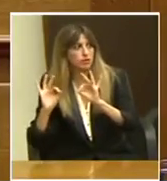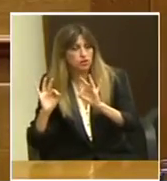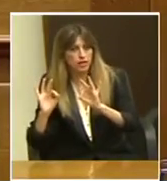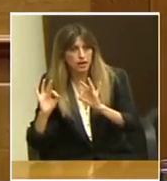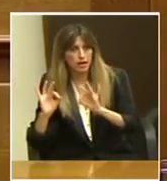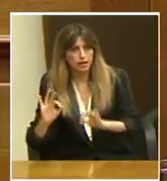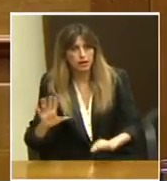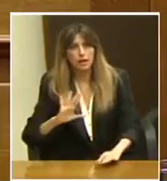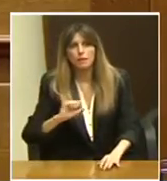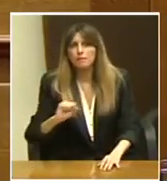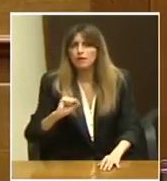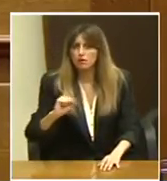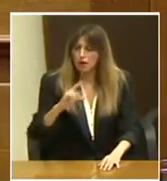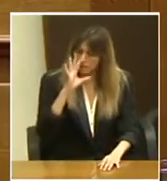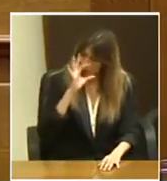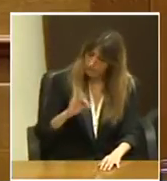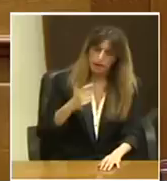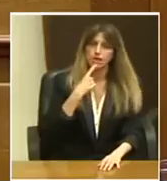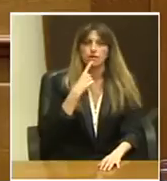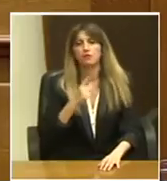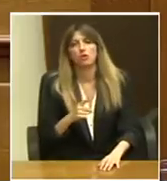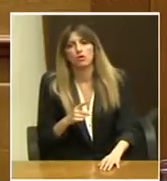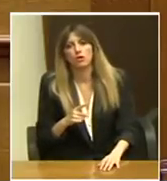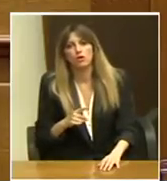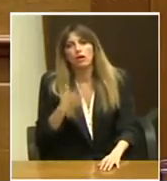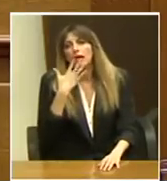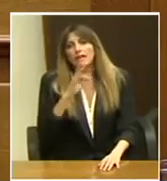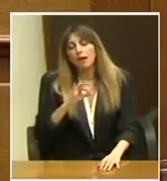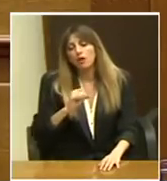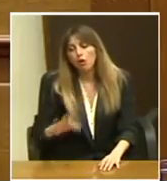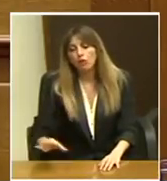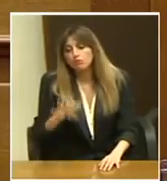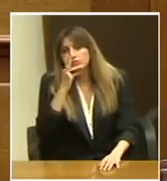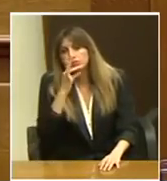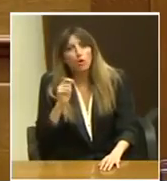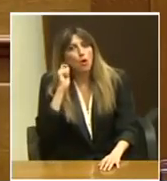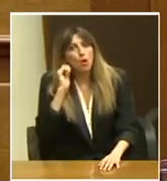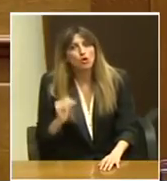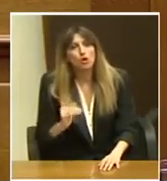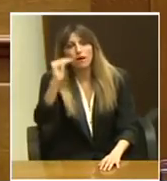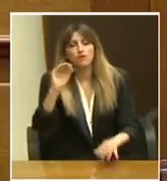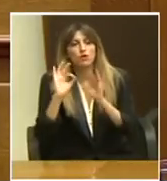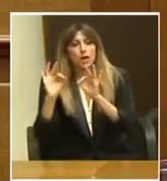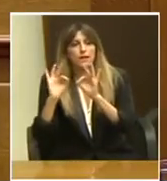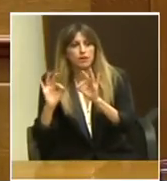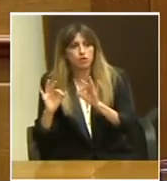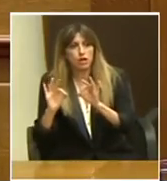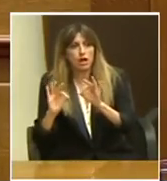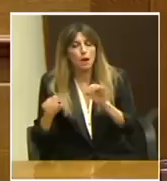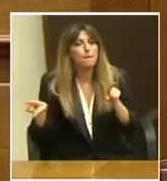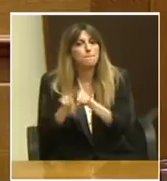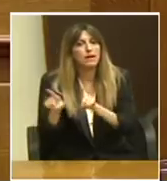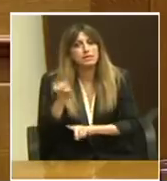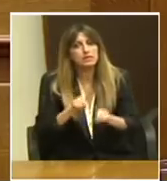αλήθεια. Ήσυχα παρακαλώ. Με ποιους σας φοβίζει το όνομα Βόρεια Μακεδονία? Μαζί με αυτούς,